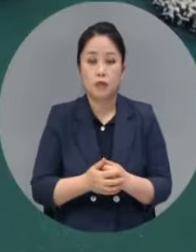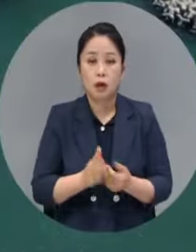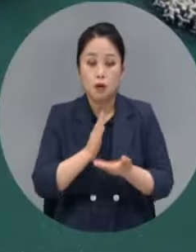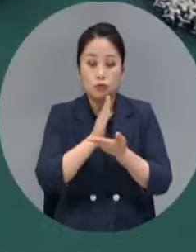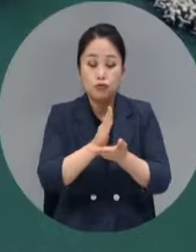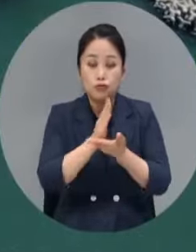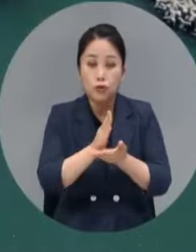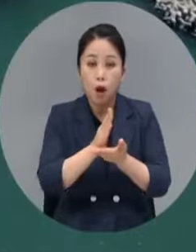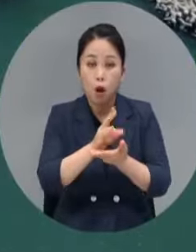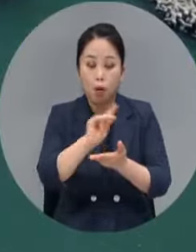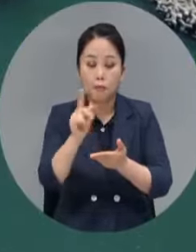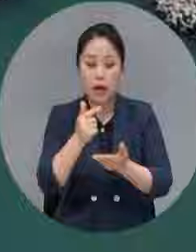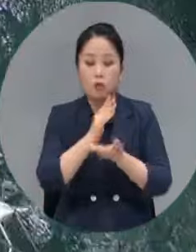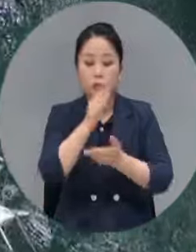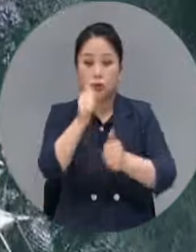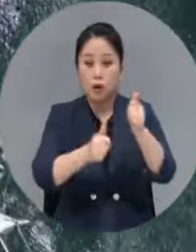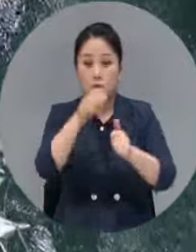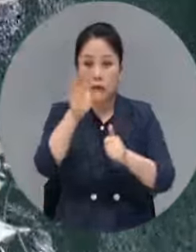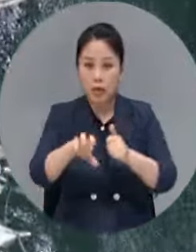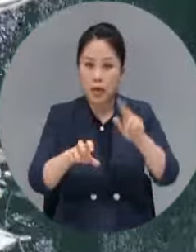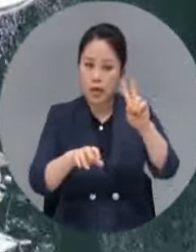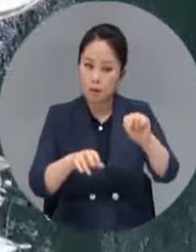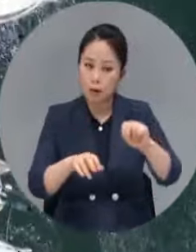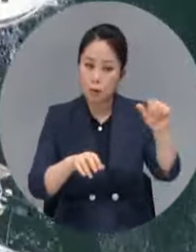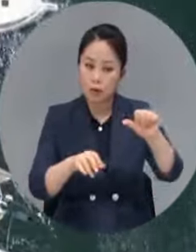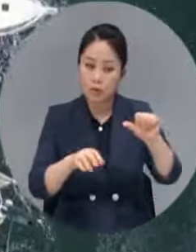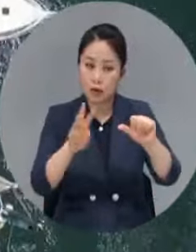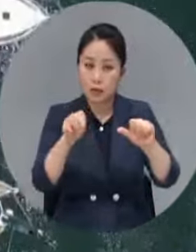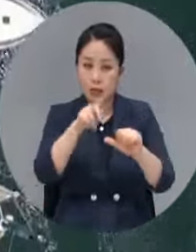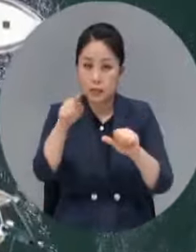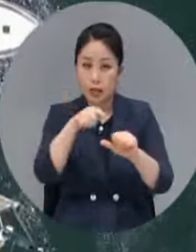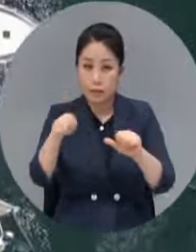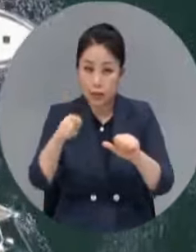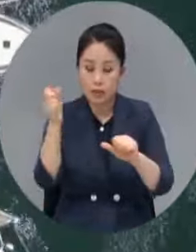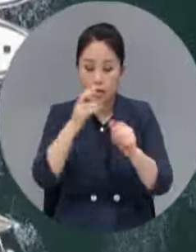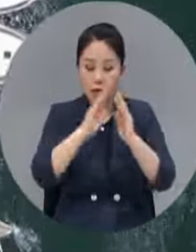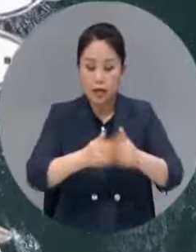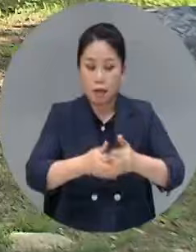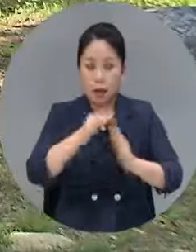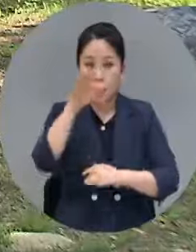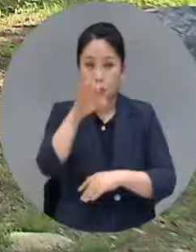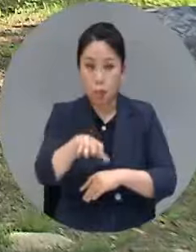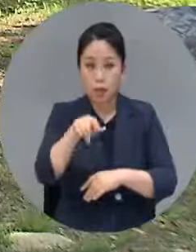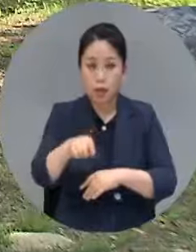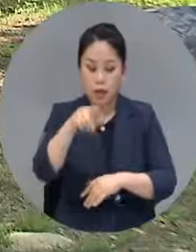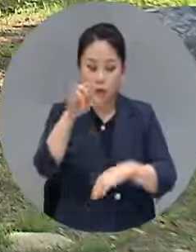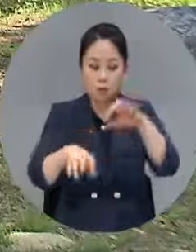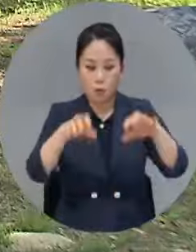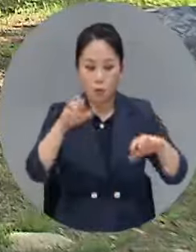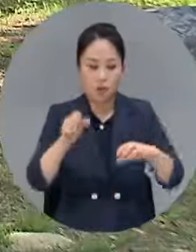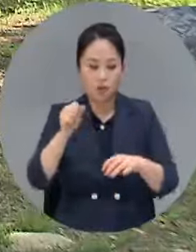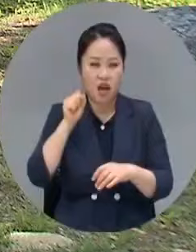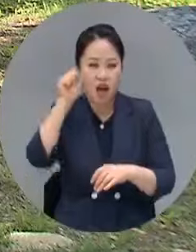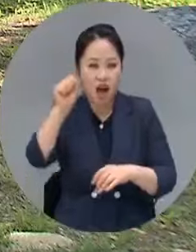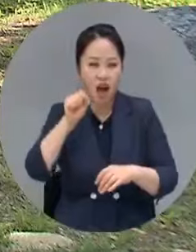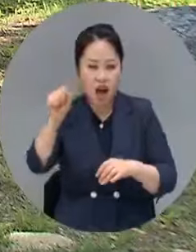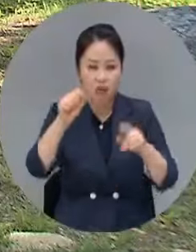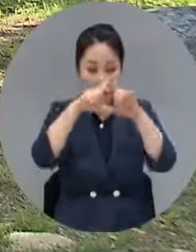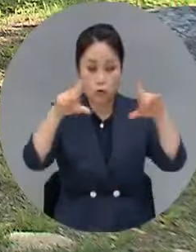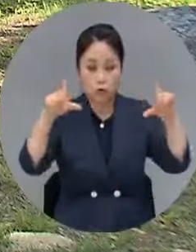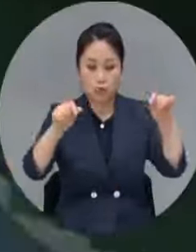수용만 요트 경기장이 2만 5천여 제곱미터 규모 재개발 부지. 최근 이곳 곳곳에 항이 현수막이